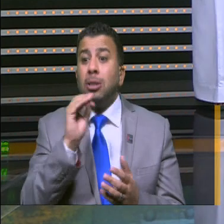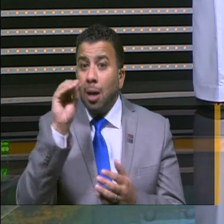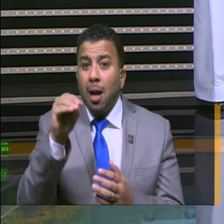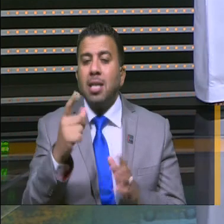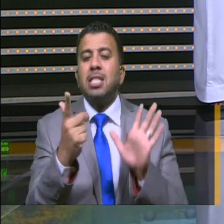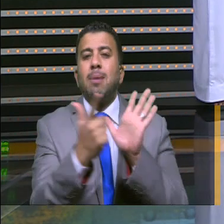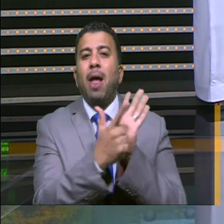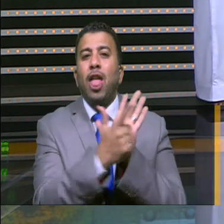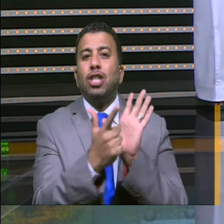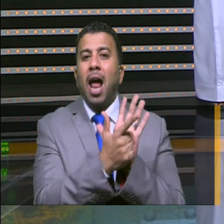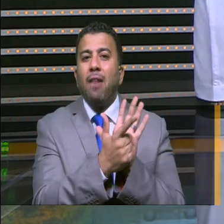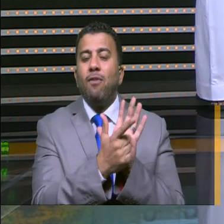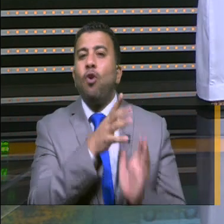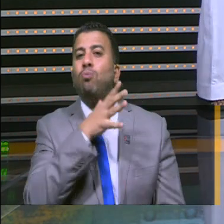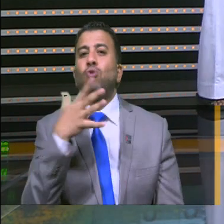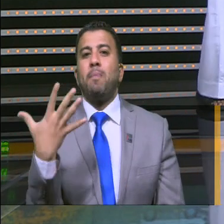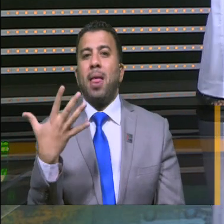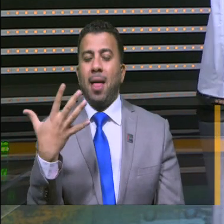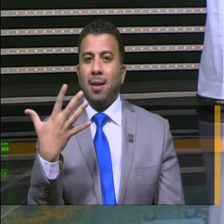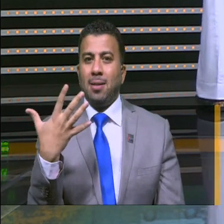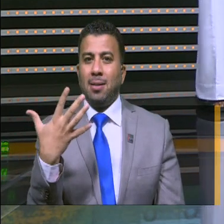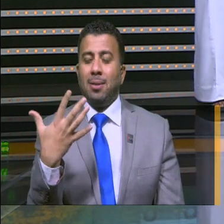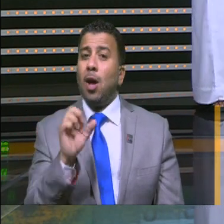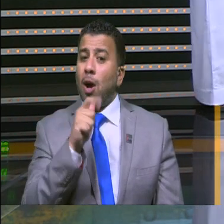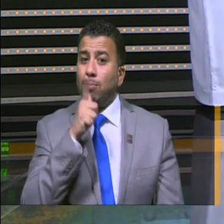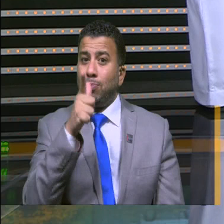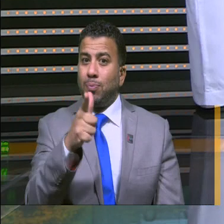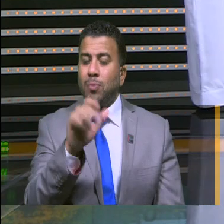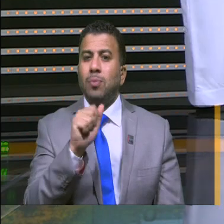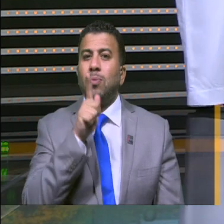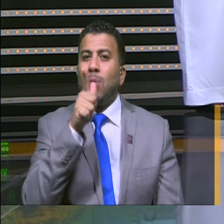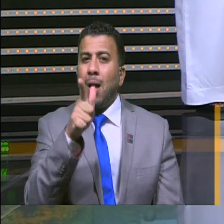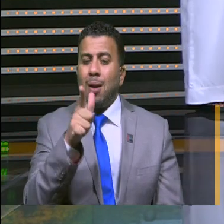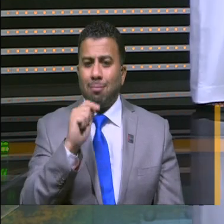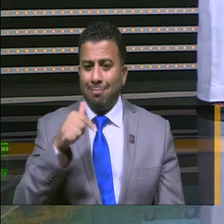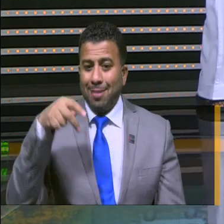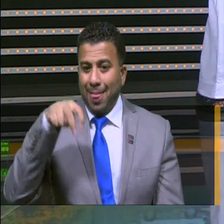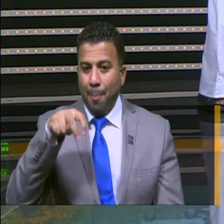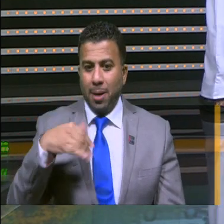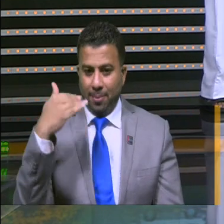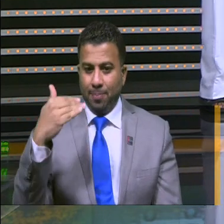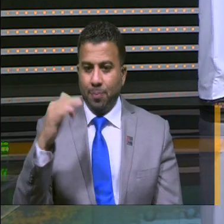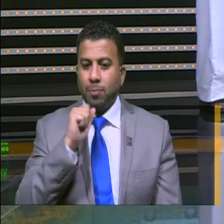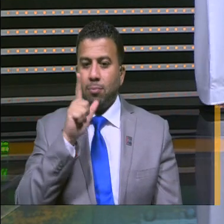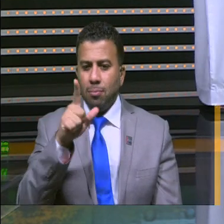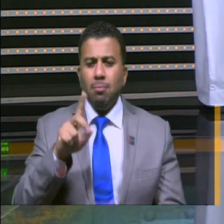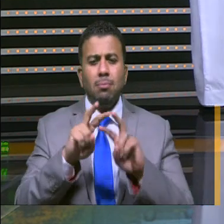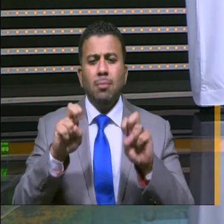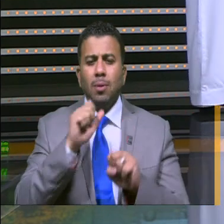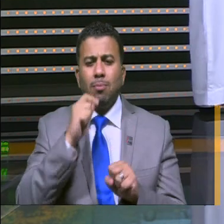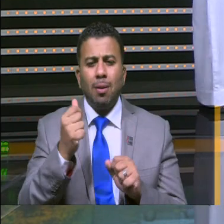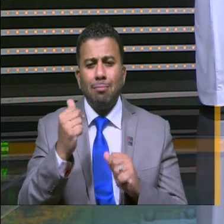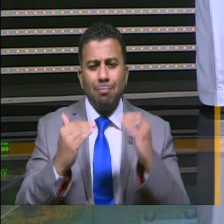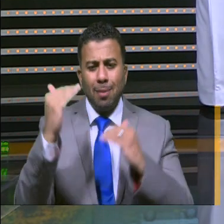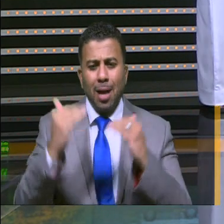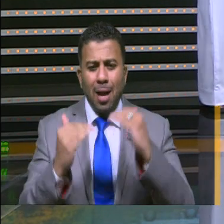17500 درهم، حيث سيتم إلغاء كافة الدرجات بعد الدرجة الثامنة، كما سيتم وضع فارق الراتب